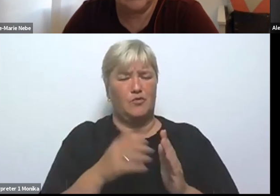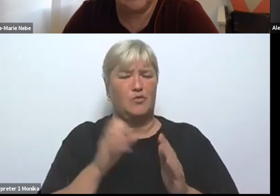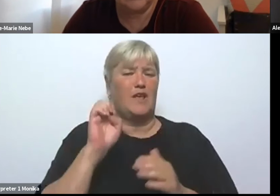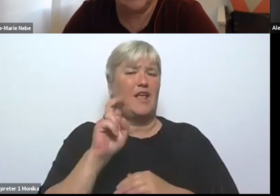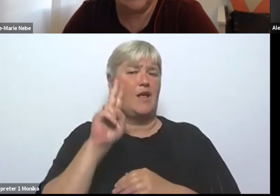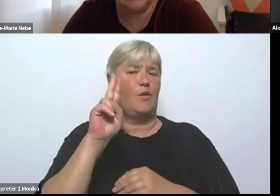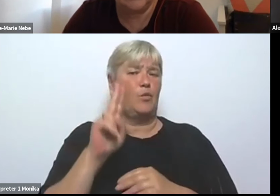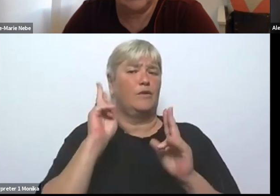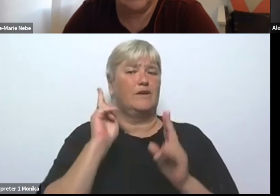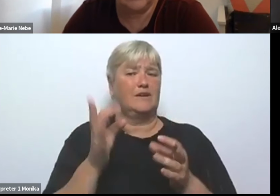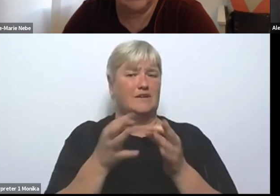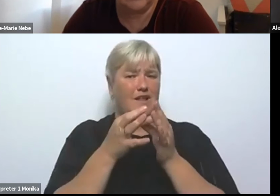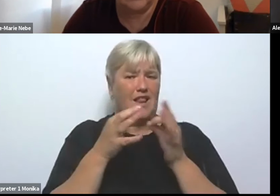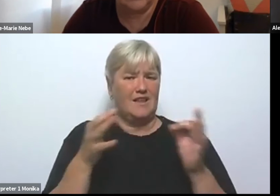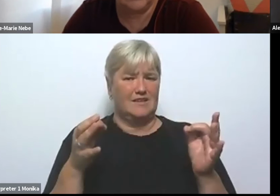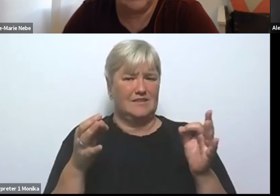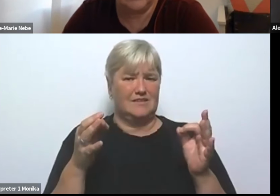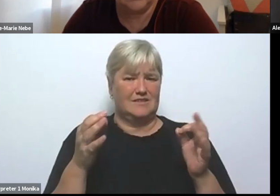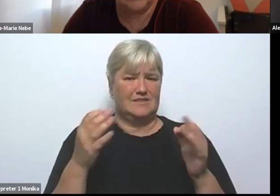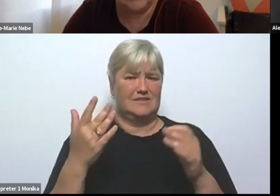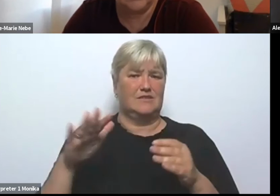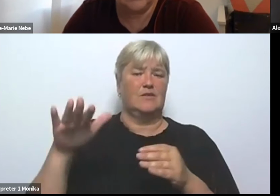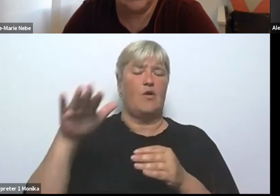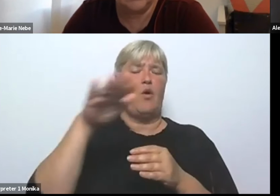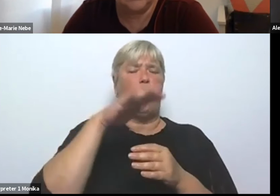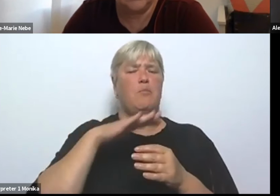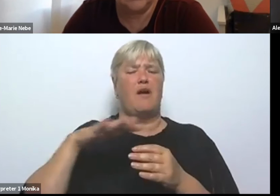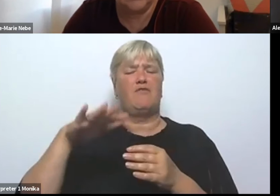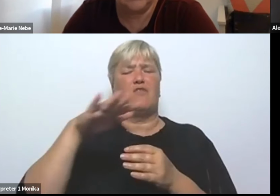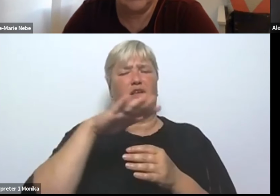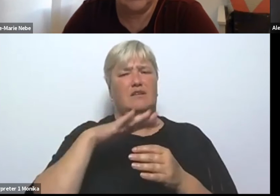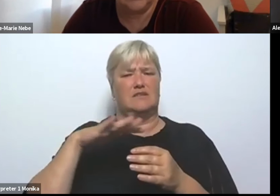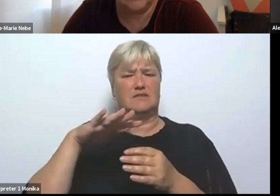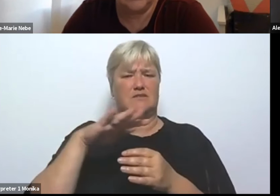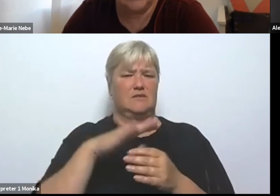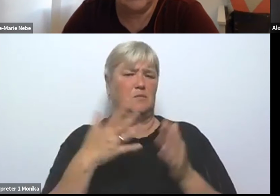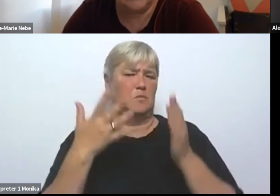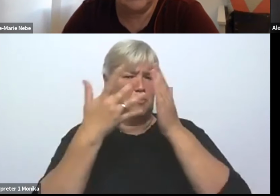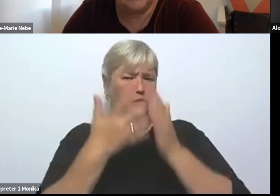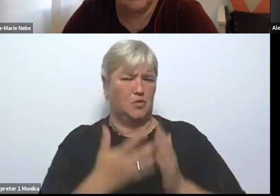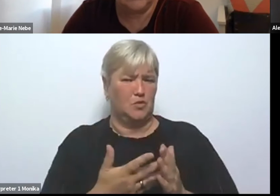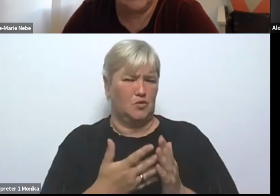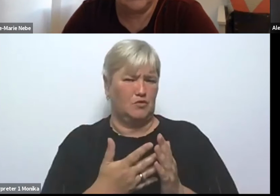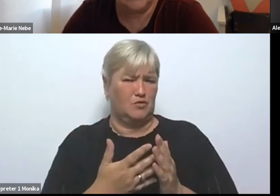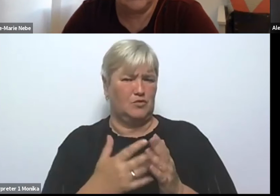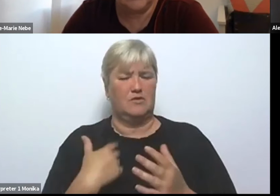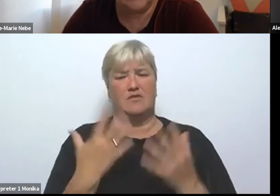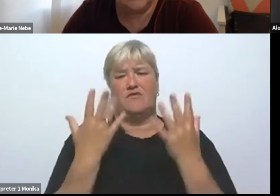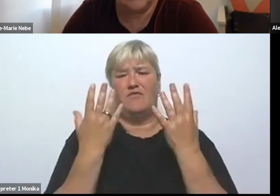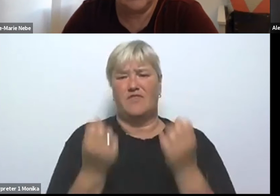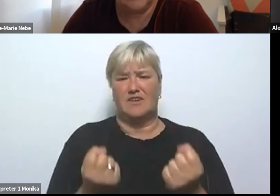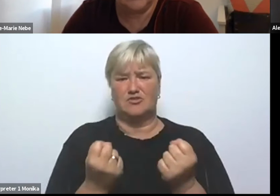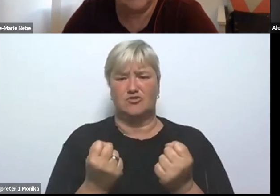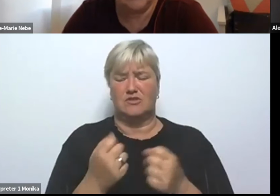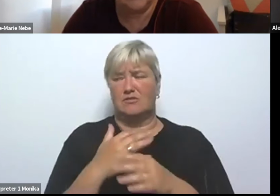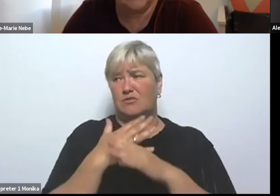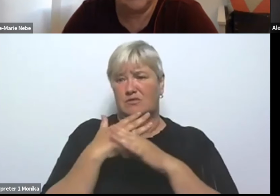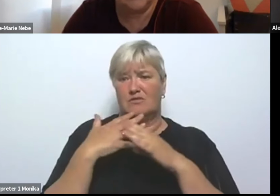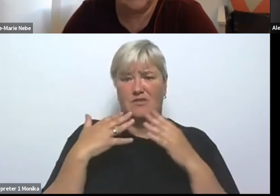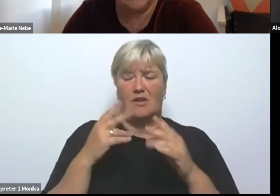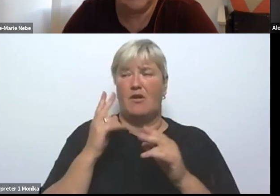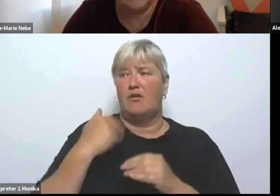den quasi eher oberflächlicheren Prüfungen. Wir stellen fest, dass das Interesse also oft relativ groß ist und dass dann auch